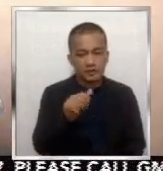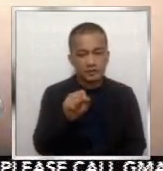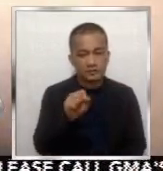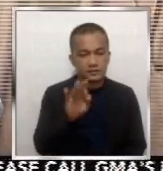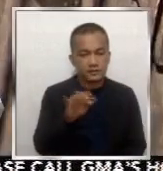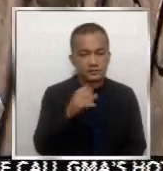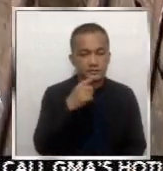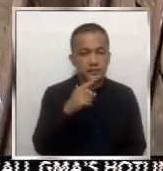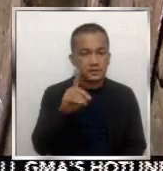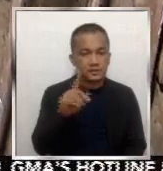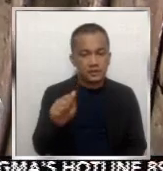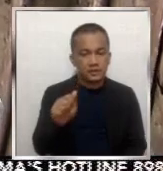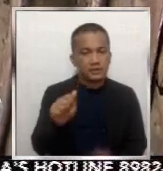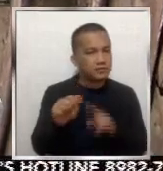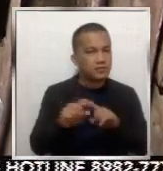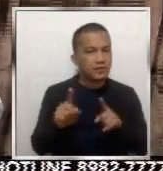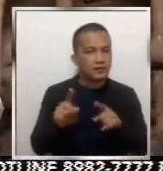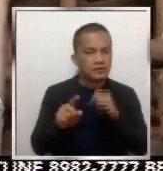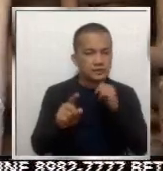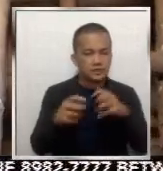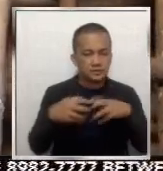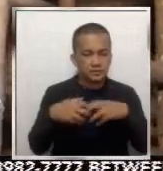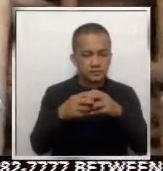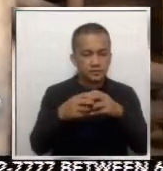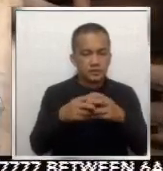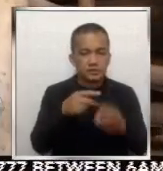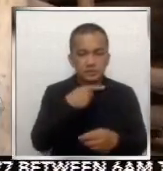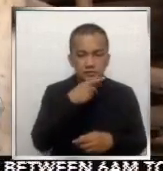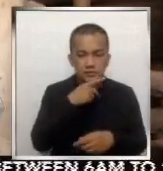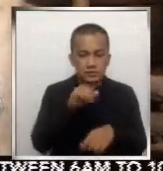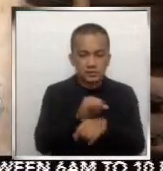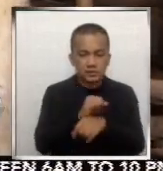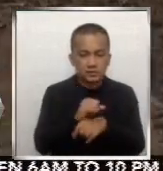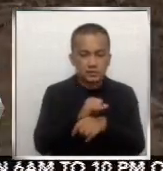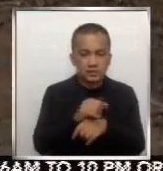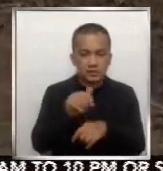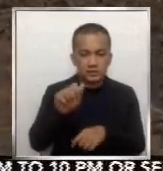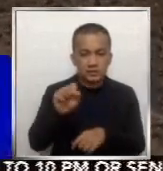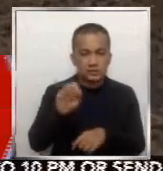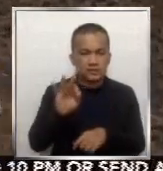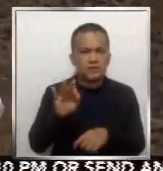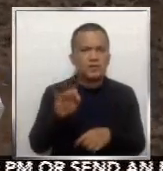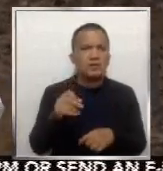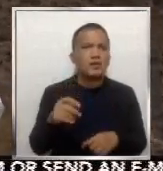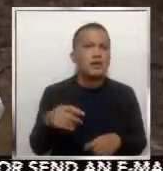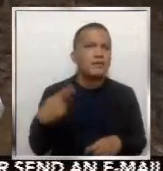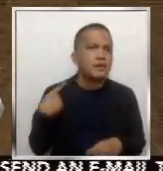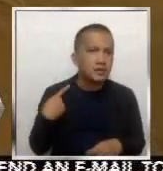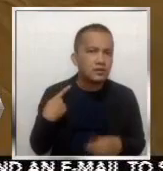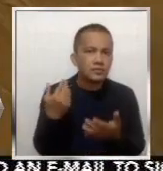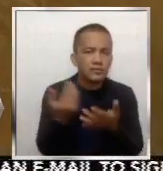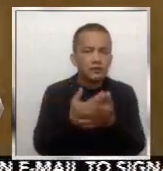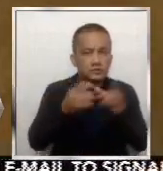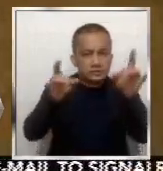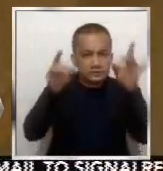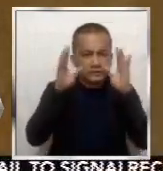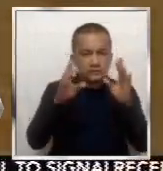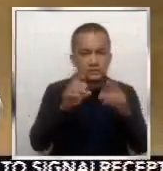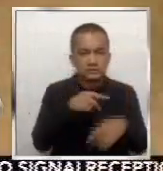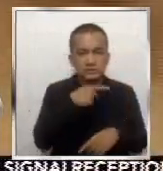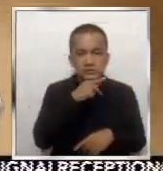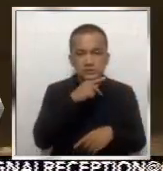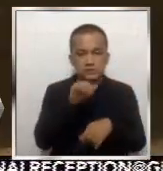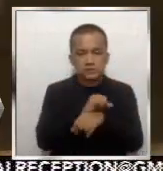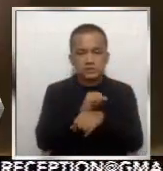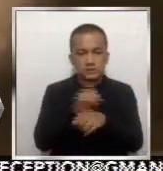Pero hindi pa man nakakabangon ang swine industry sa dagok ng ASF, may bago na namang banta sa swine industry. Na-discovery ito sa